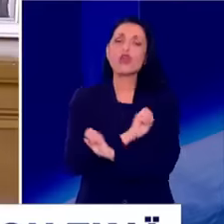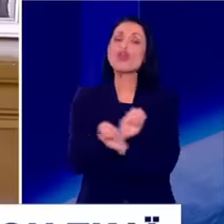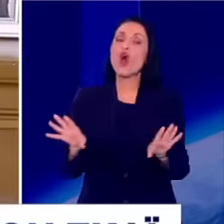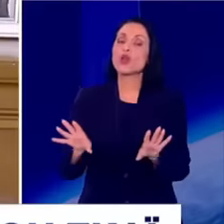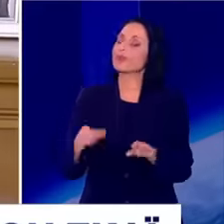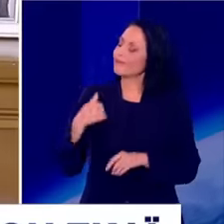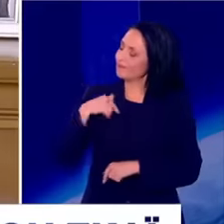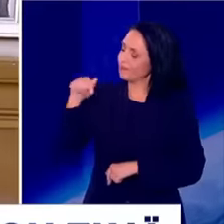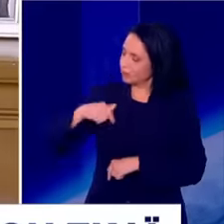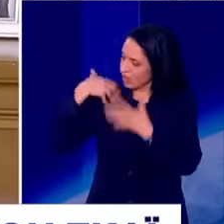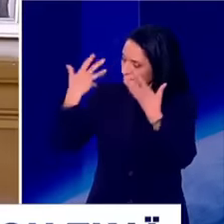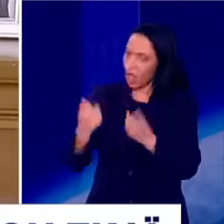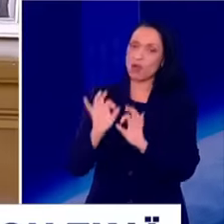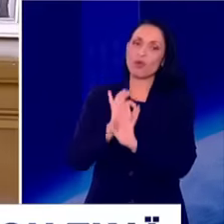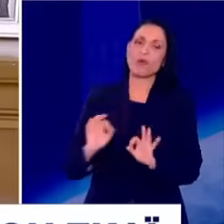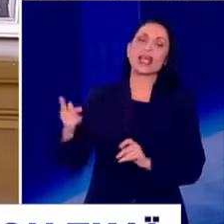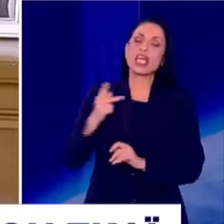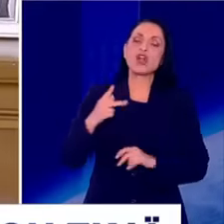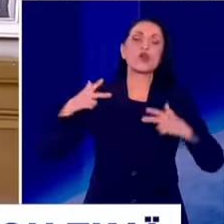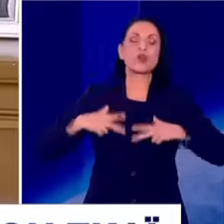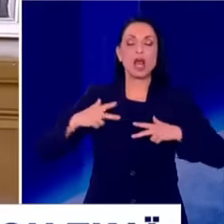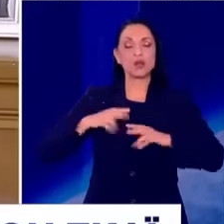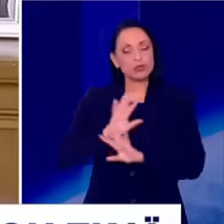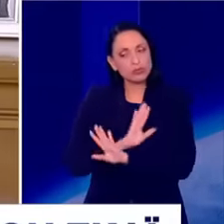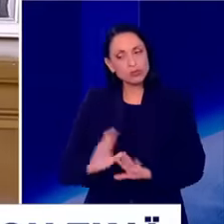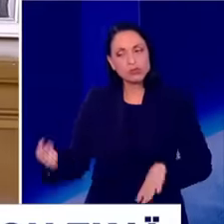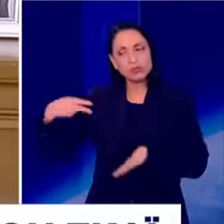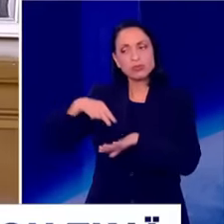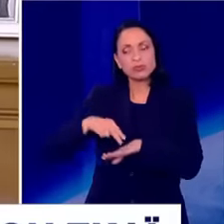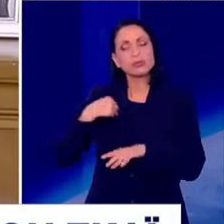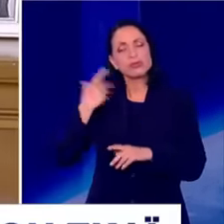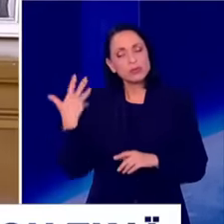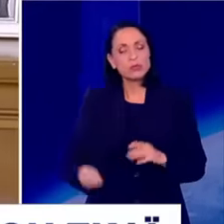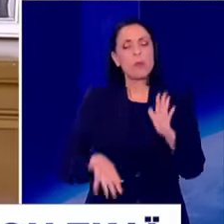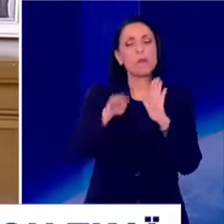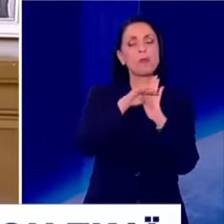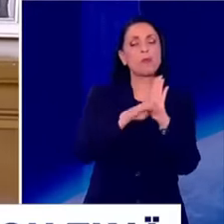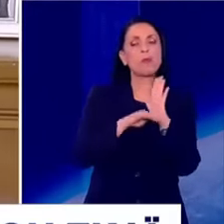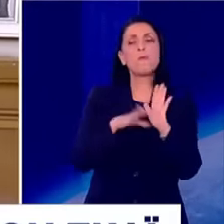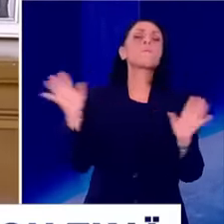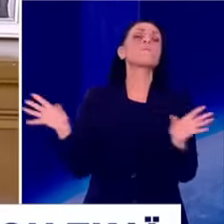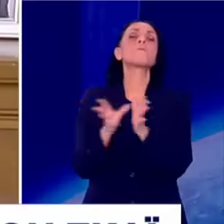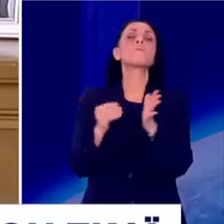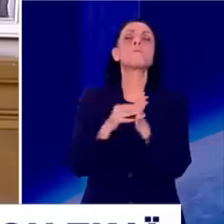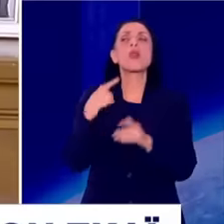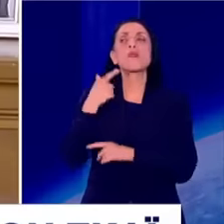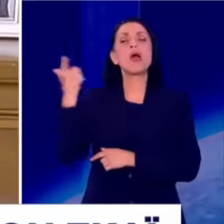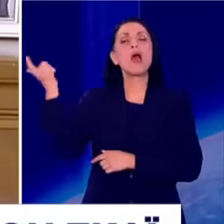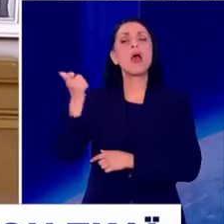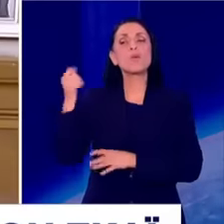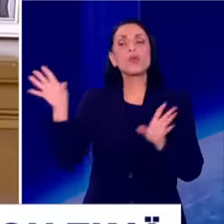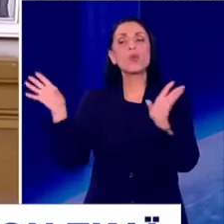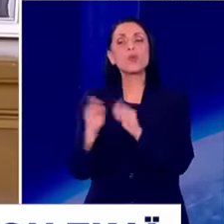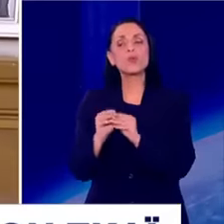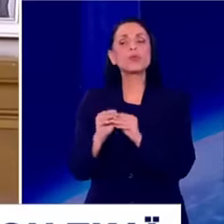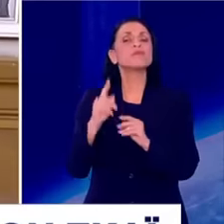έχουμε ένα κοινωνικό κράτος το οποίο είναι παρόν σε πολλές διαφορετικές εκφάνσεις. Πάρτε για παράδειγμα τα επιδόματα που αφορούν την οικογένεια. Γιατί θέλουμε